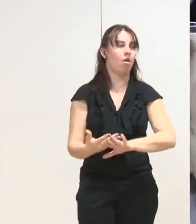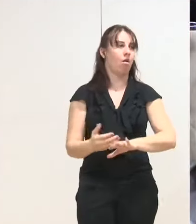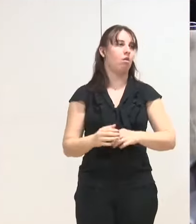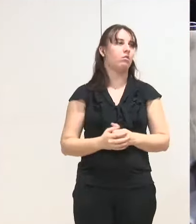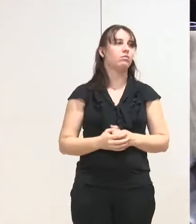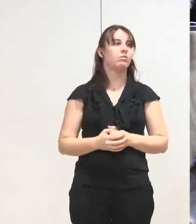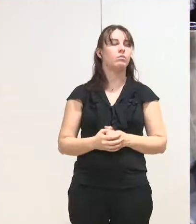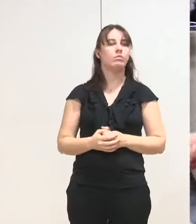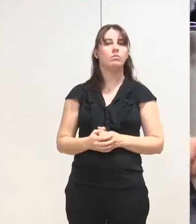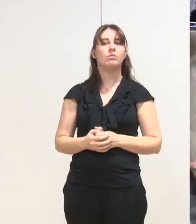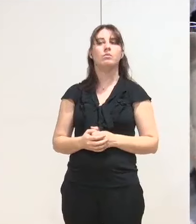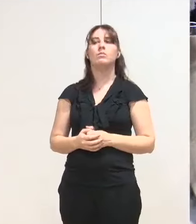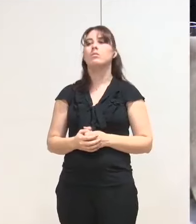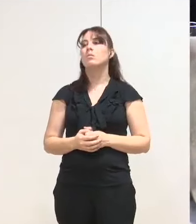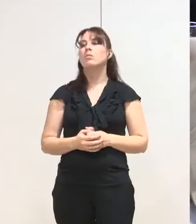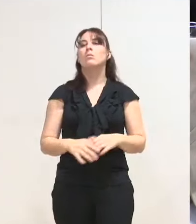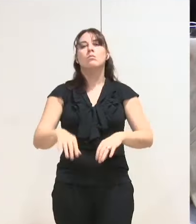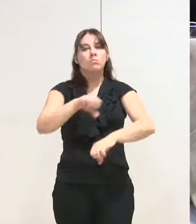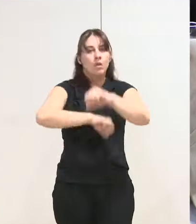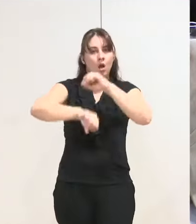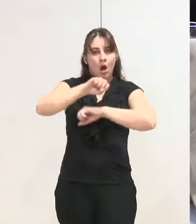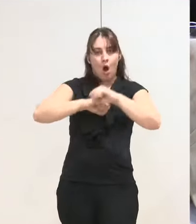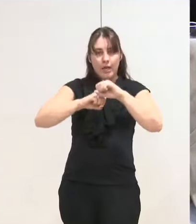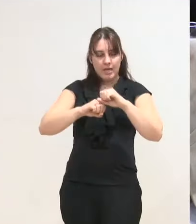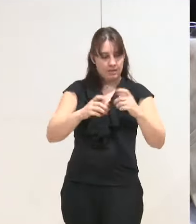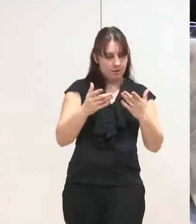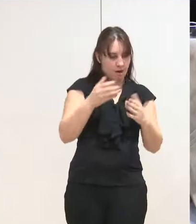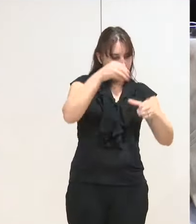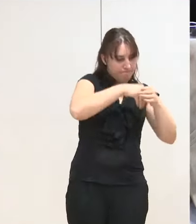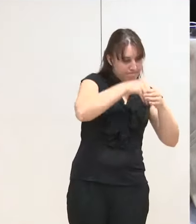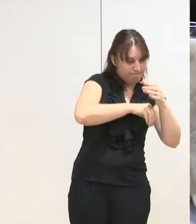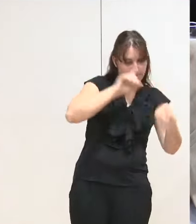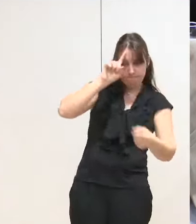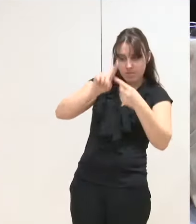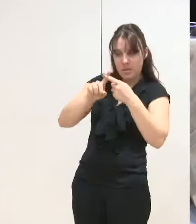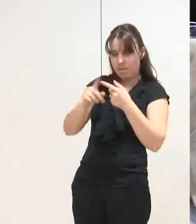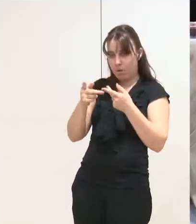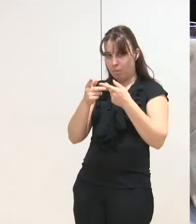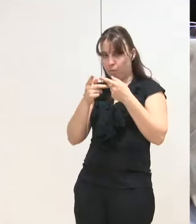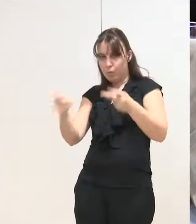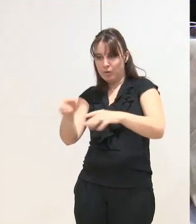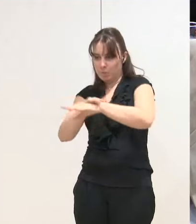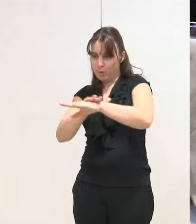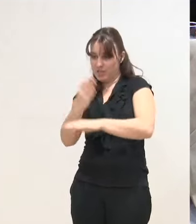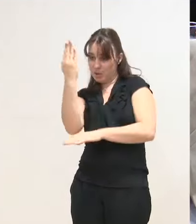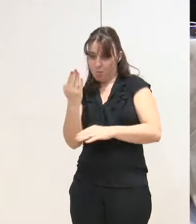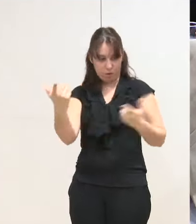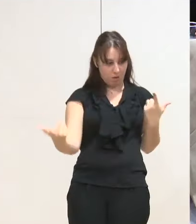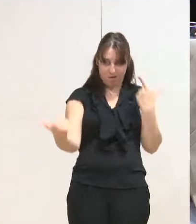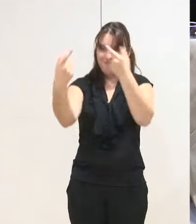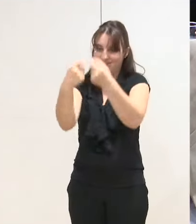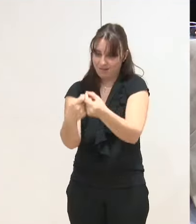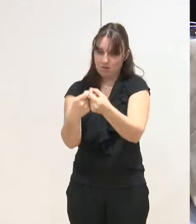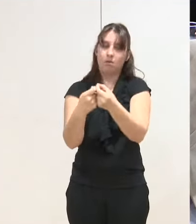besoin dégager des marges de manœuvre d'un côté pour les réorienter vers les politiques publiques nécessaires voilà le cap que nous avons